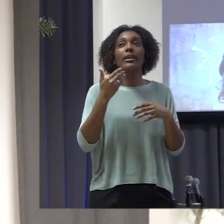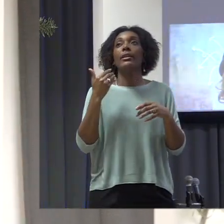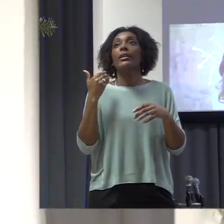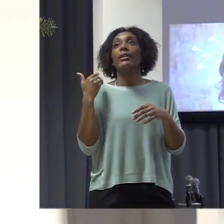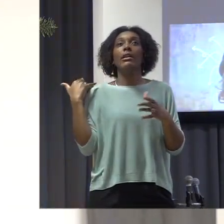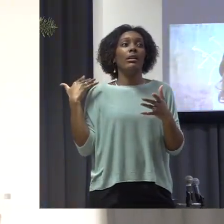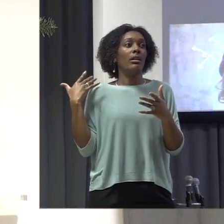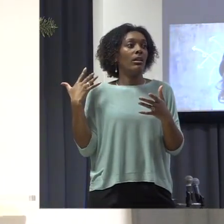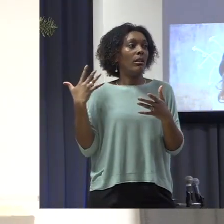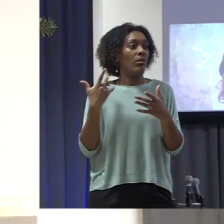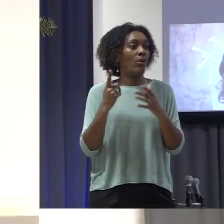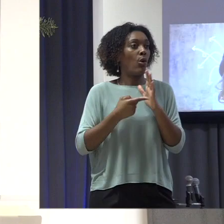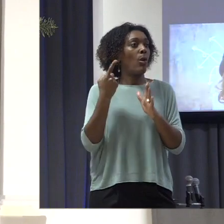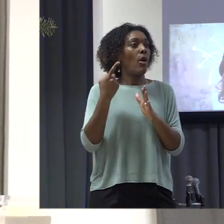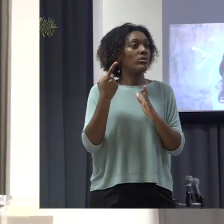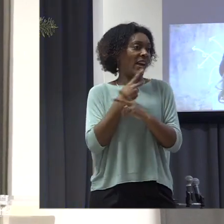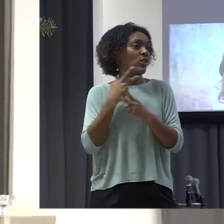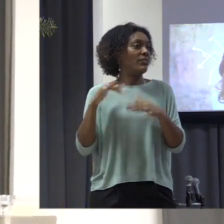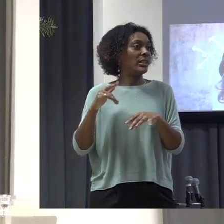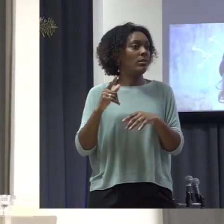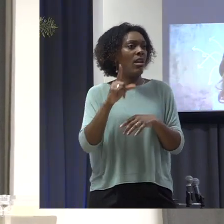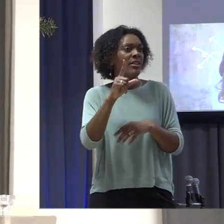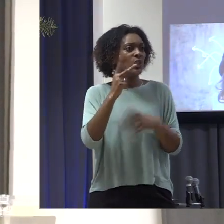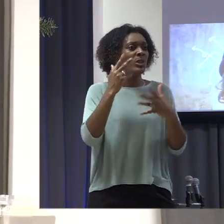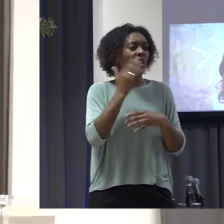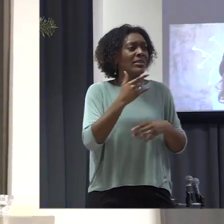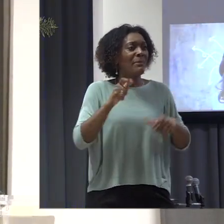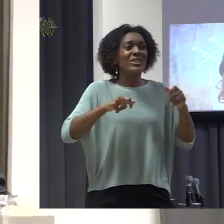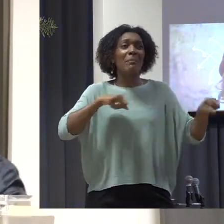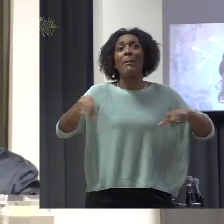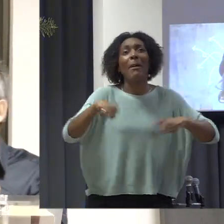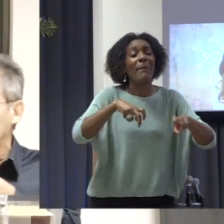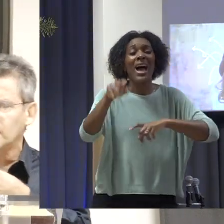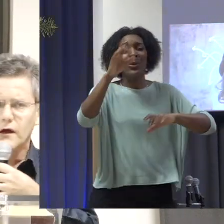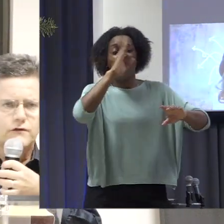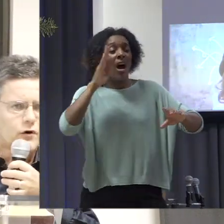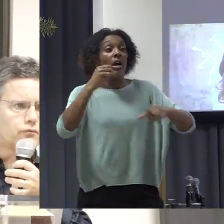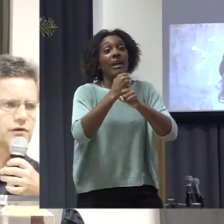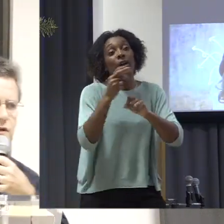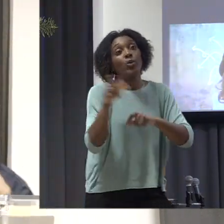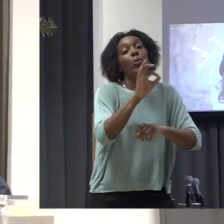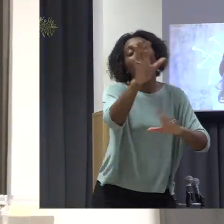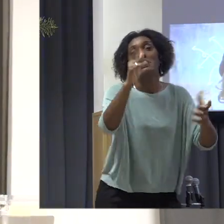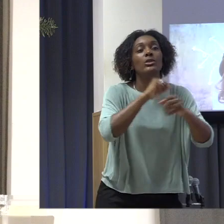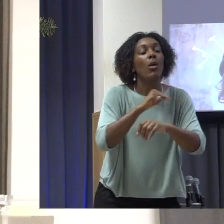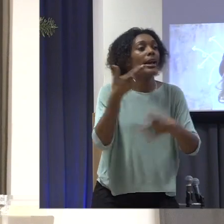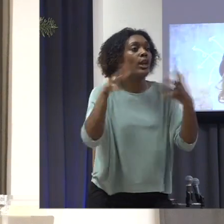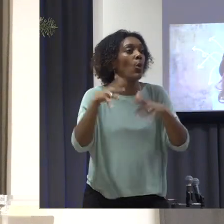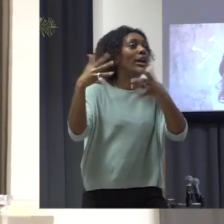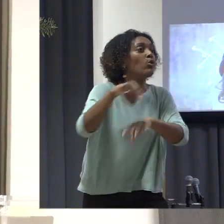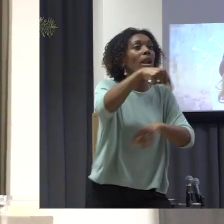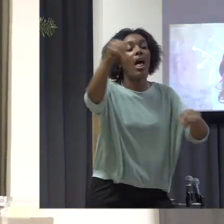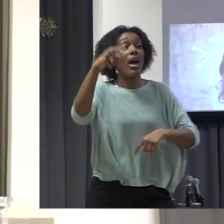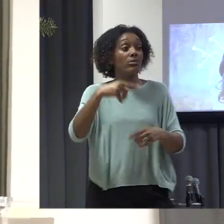une frénésie, une accélération, tout le monde a des tas de choses à faire, on est surbooké, il y a des réunions partout,